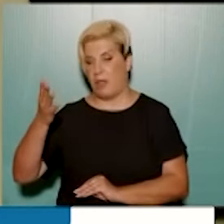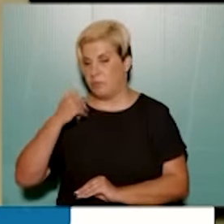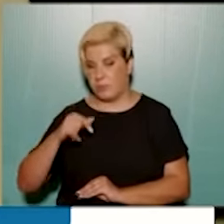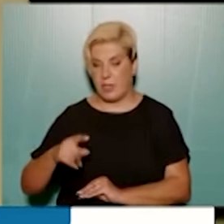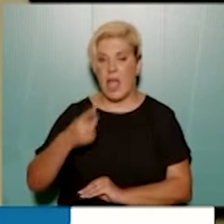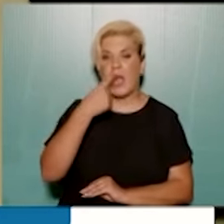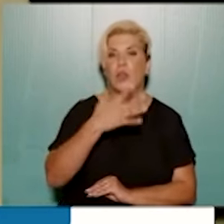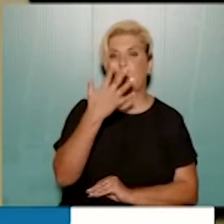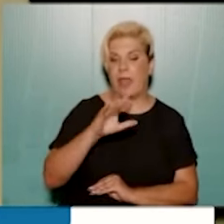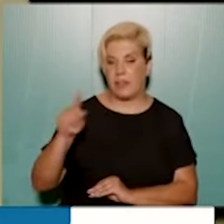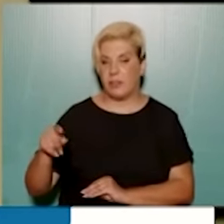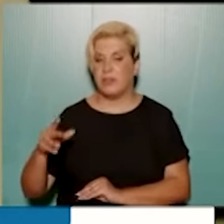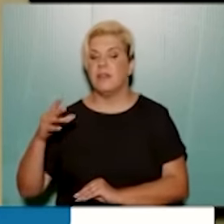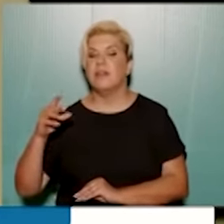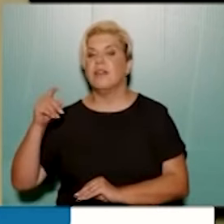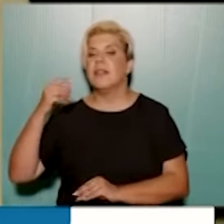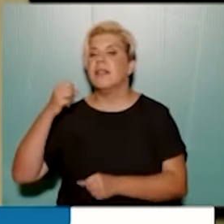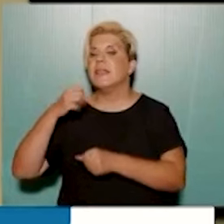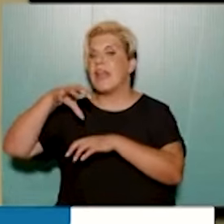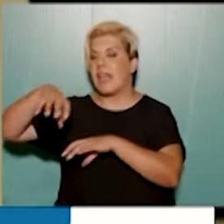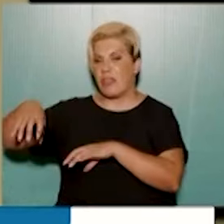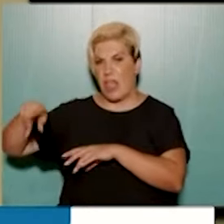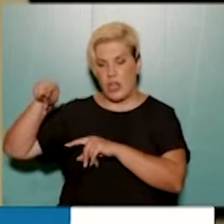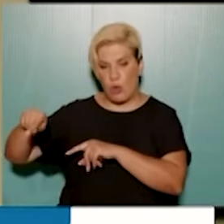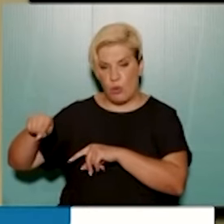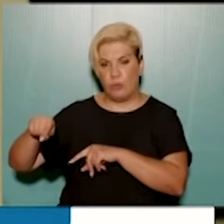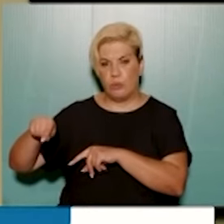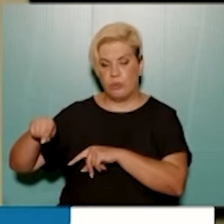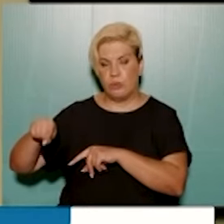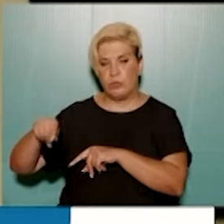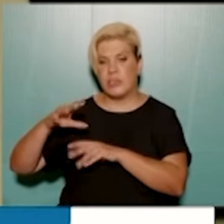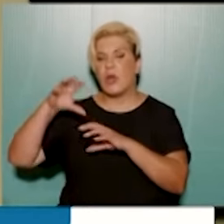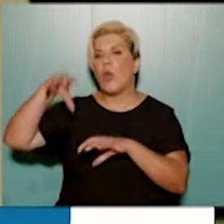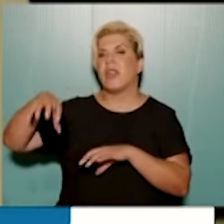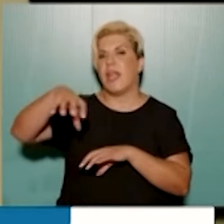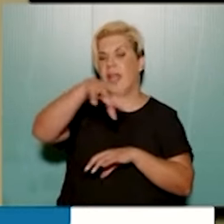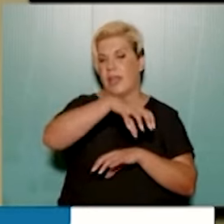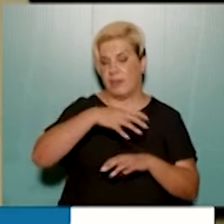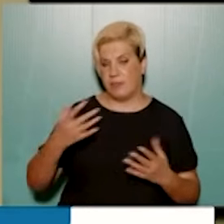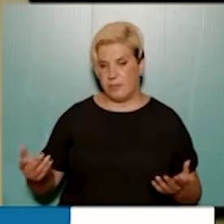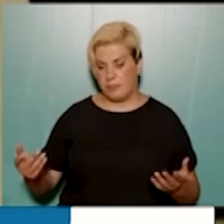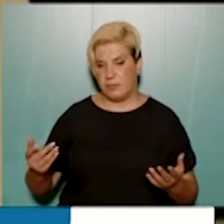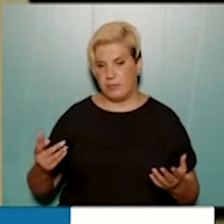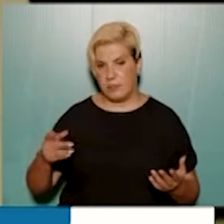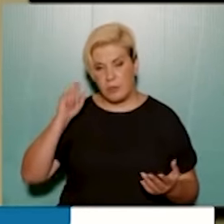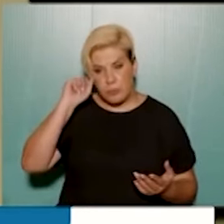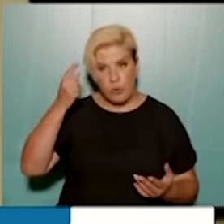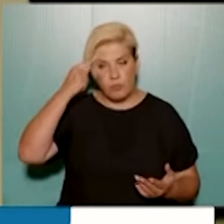το 105, στο Τενεκεδένιο δεν ξέρω κι εγώ πόσα νηπιαγωγεία έχουν πάει, σε κοντέινερ. Πάρτε πρωτοβουλία